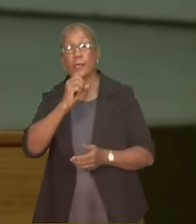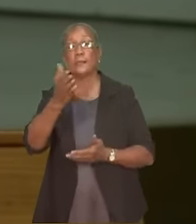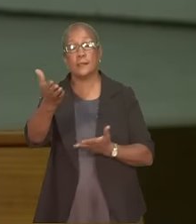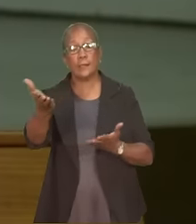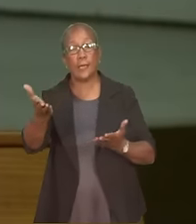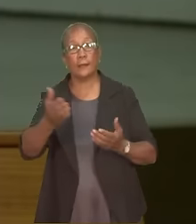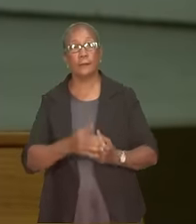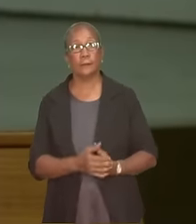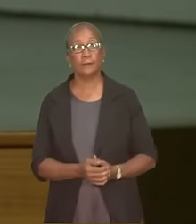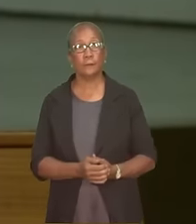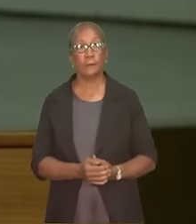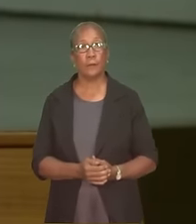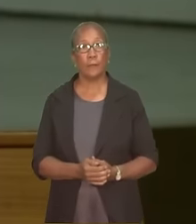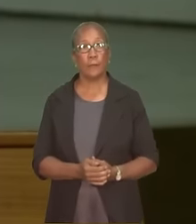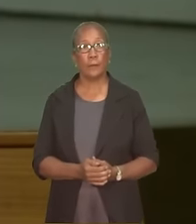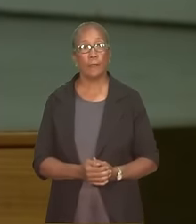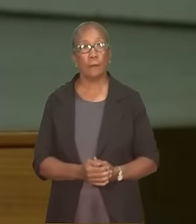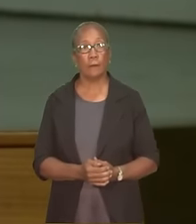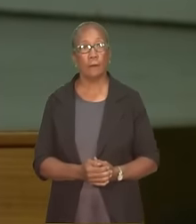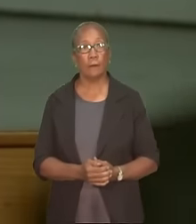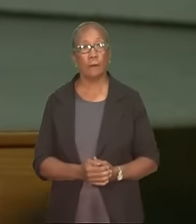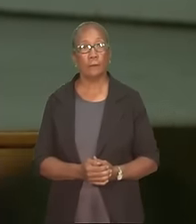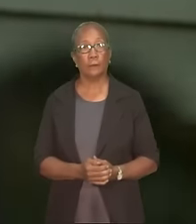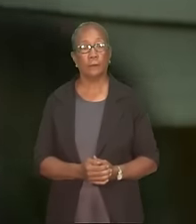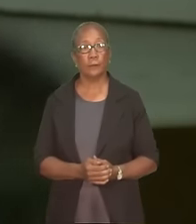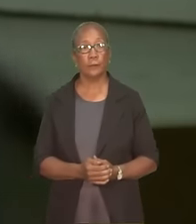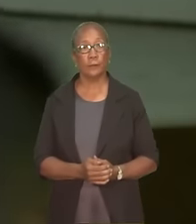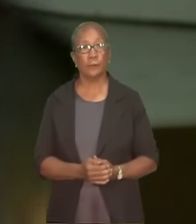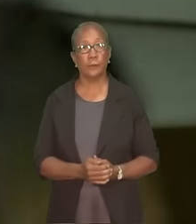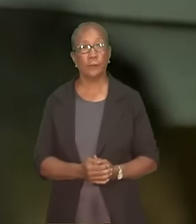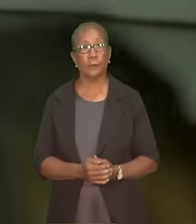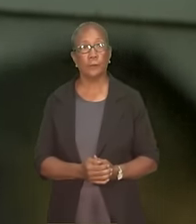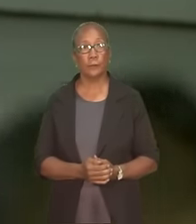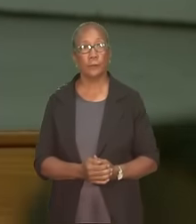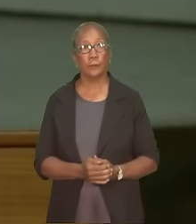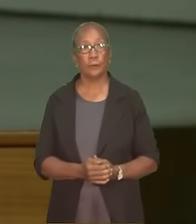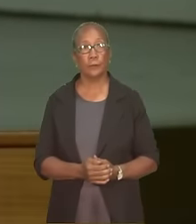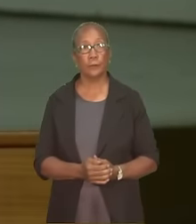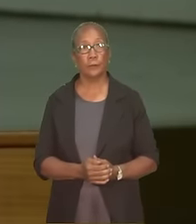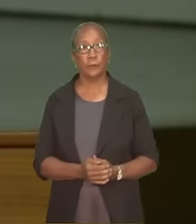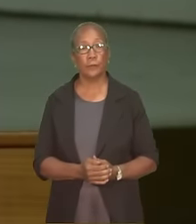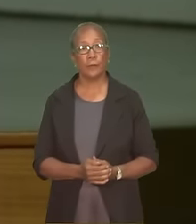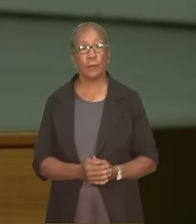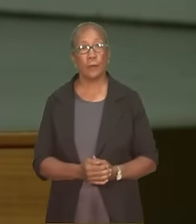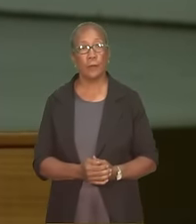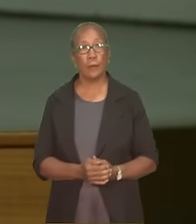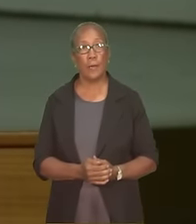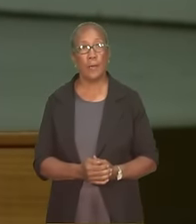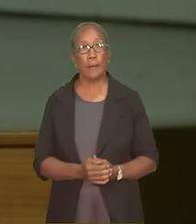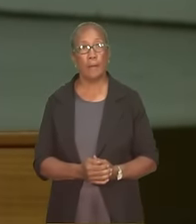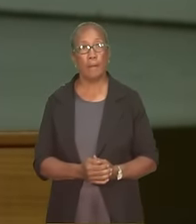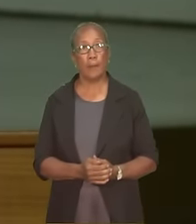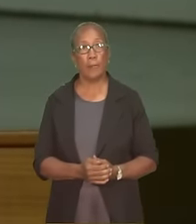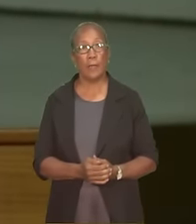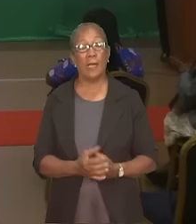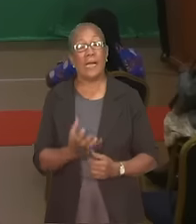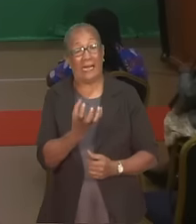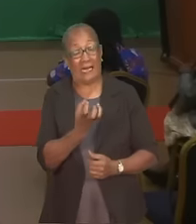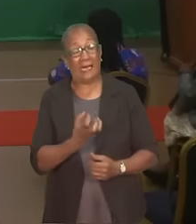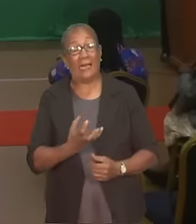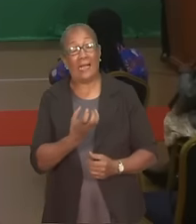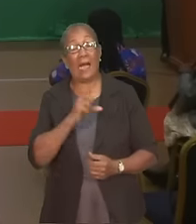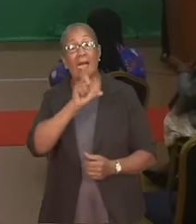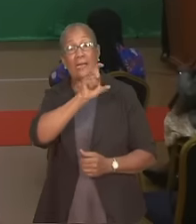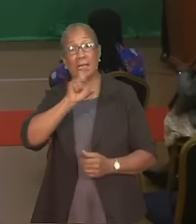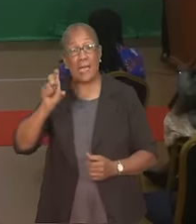lopen en uw vraag stellen. Oh, ik kan blijven zitten. Dan moet ik staan. Kunt u graag uw naam doorgeven